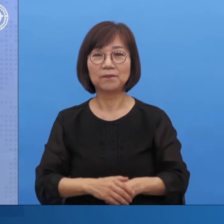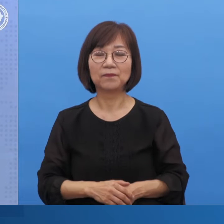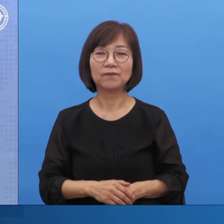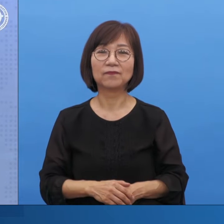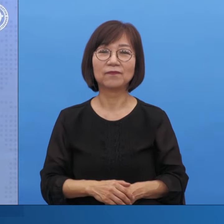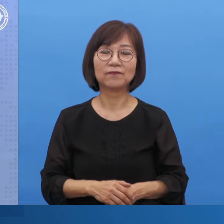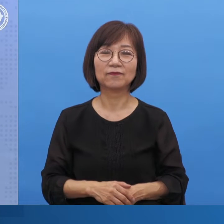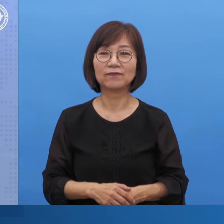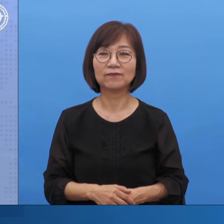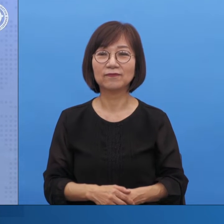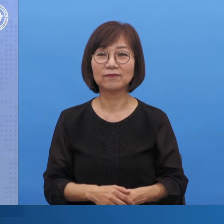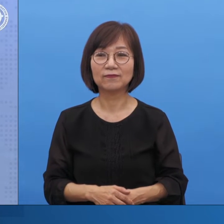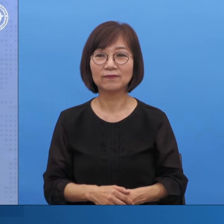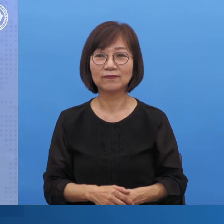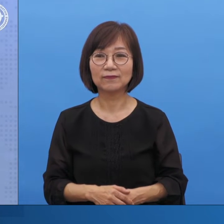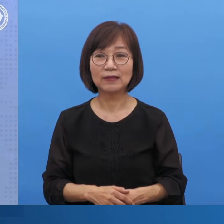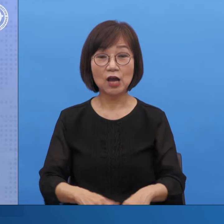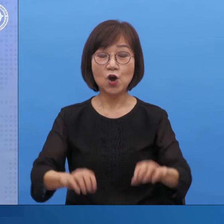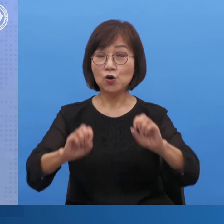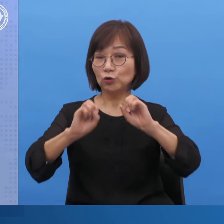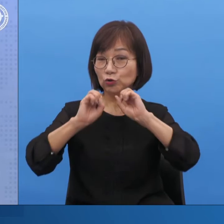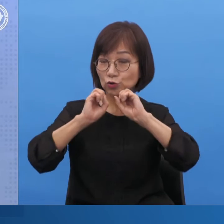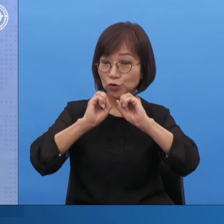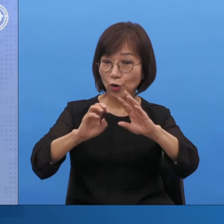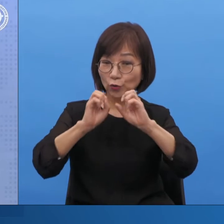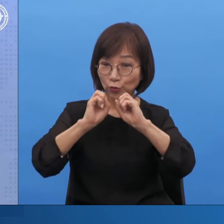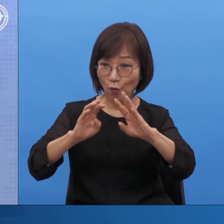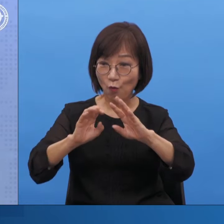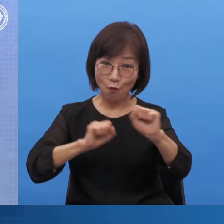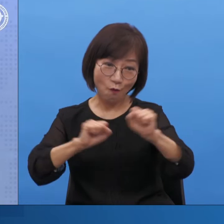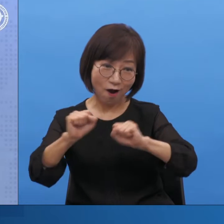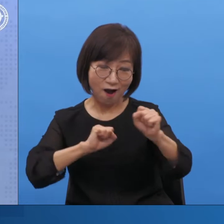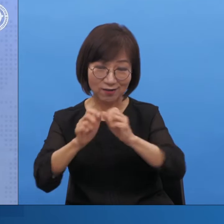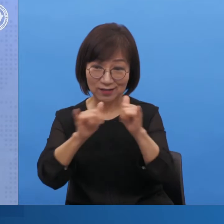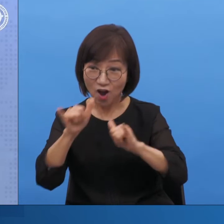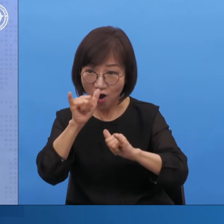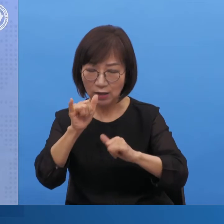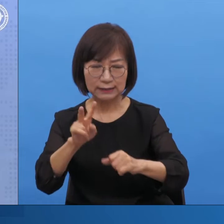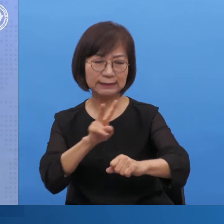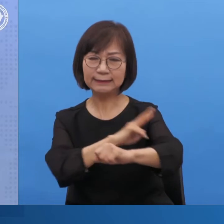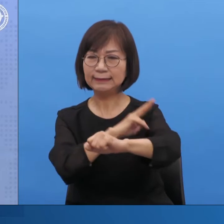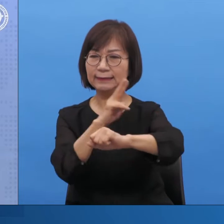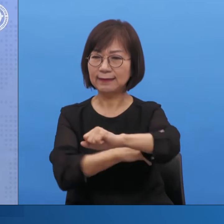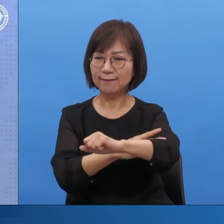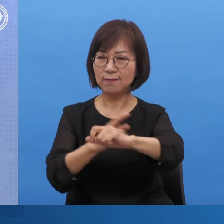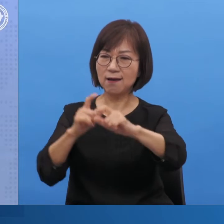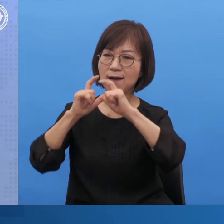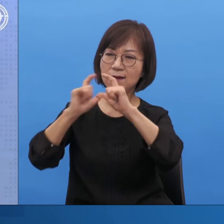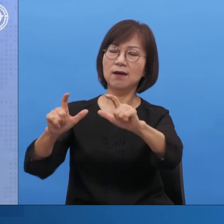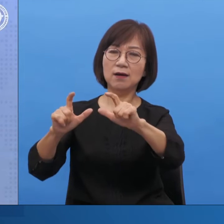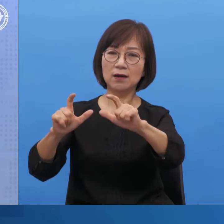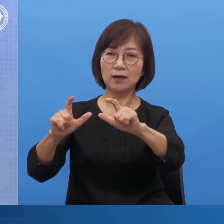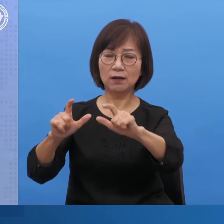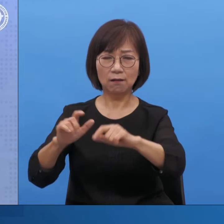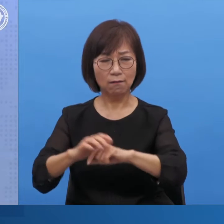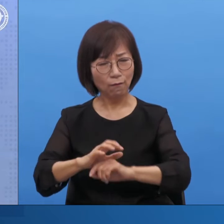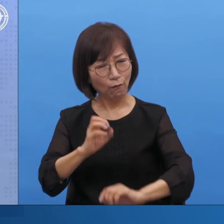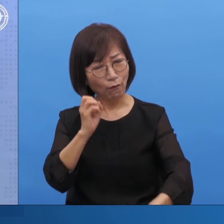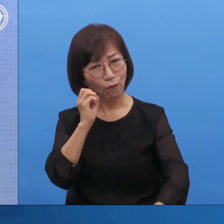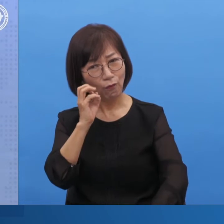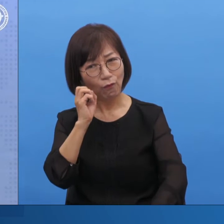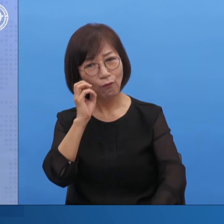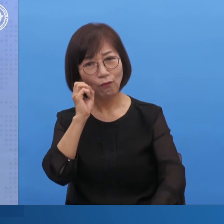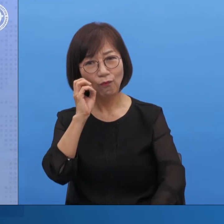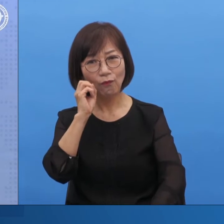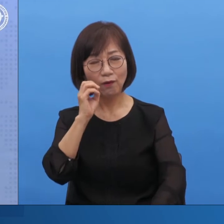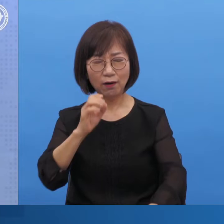Isn't that strange? 전도하는 사람만 나오면 이단 만들지. Anytime an evangelist arises, you make them a heresy. 신기한 일이에요. It's so strange how that 한 번도